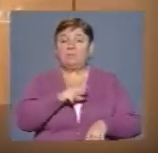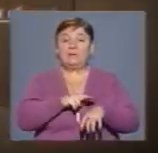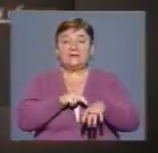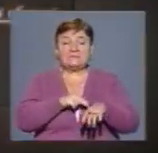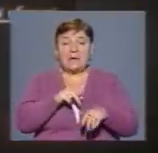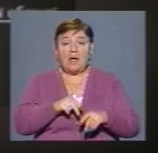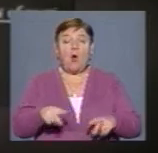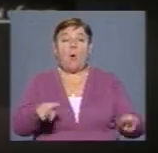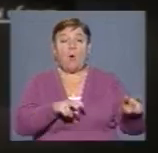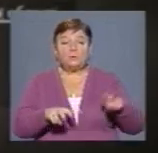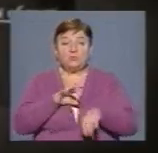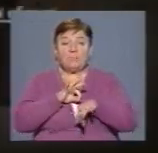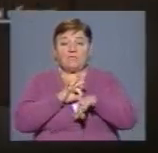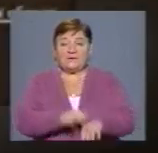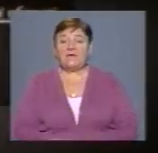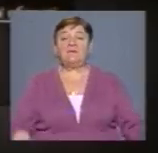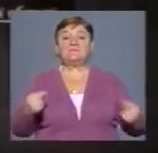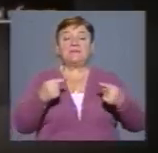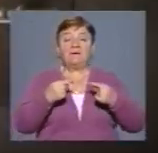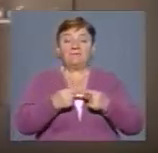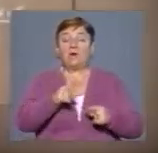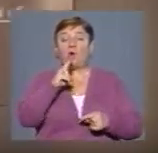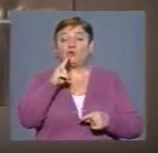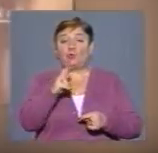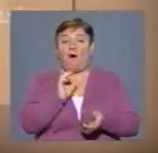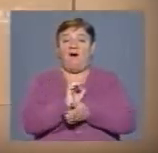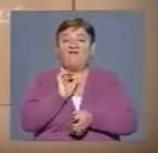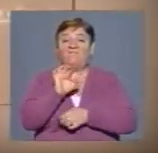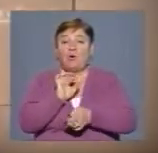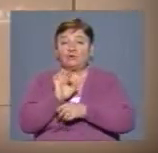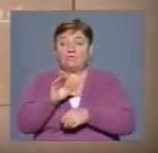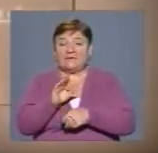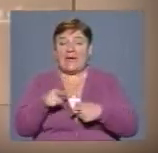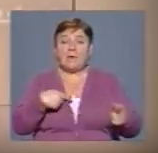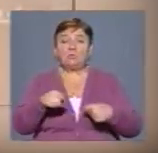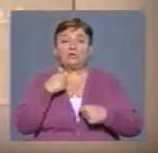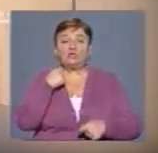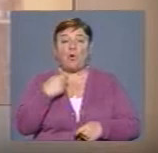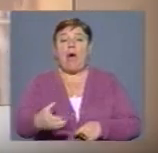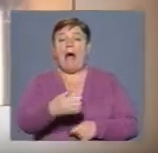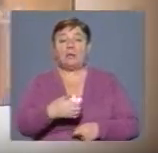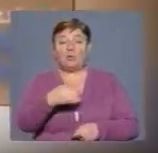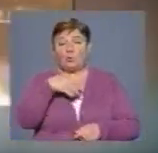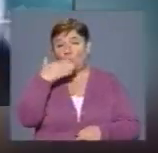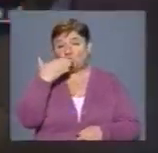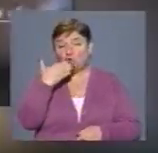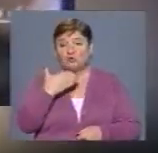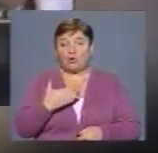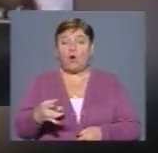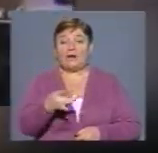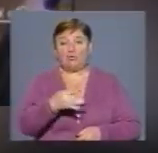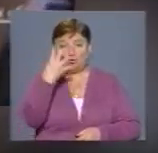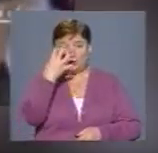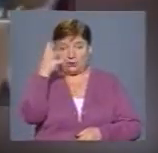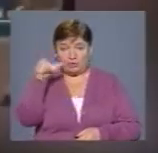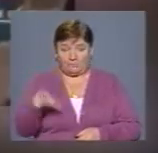провели обшуки та встановили причетність до виготовлення та продажу алкоголю 4 мешканців Ужгородського району. Продукцію відправили